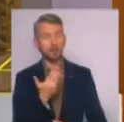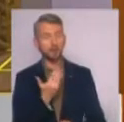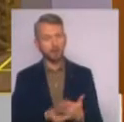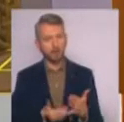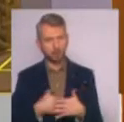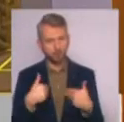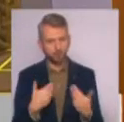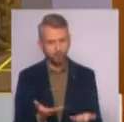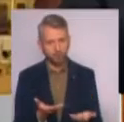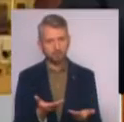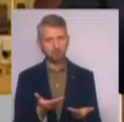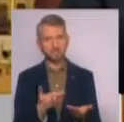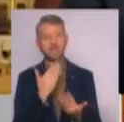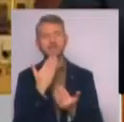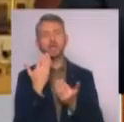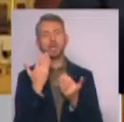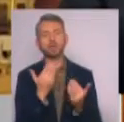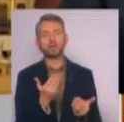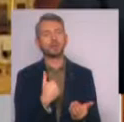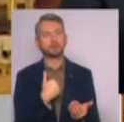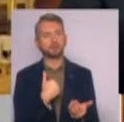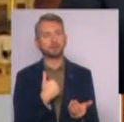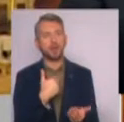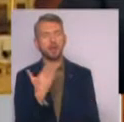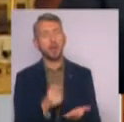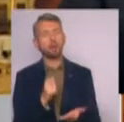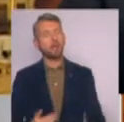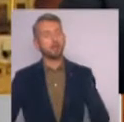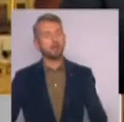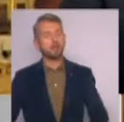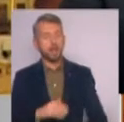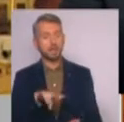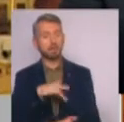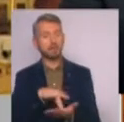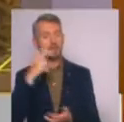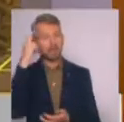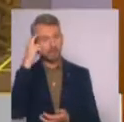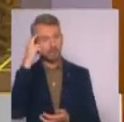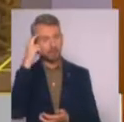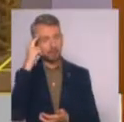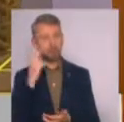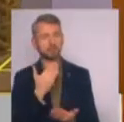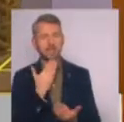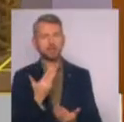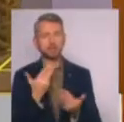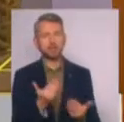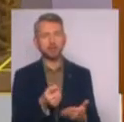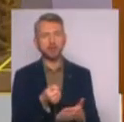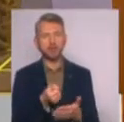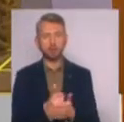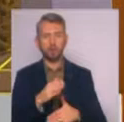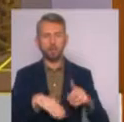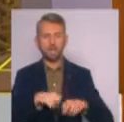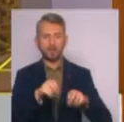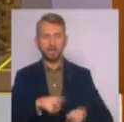рекомендував звернутися, якщо ви проживаєте в місті Києві, звернутися до